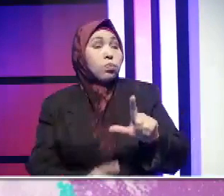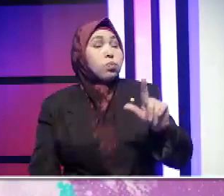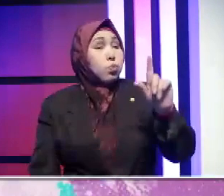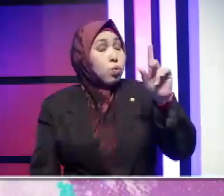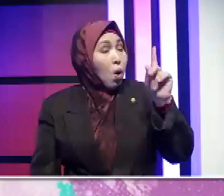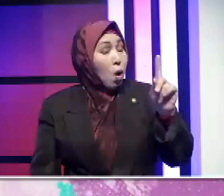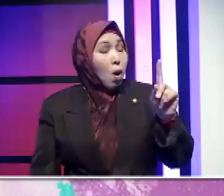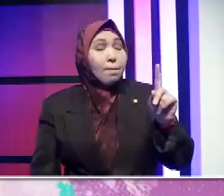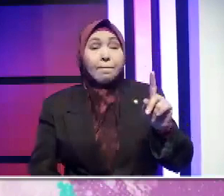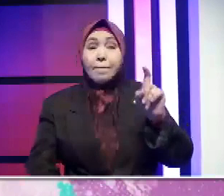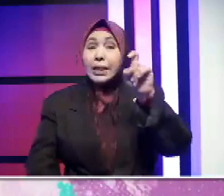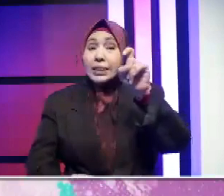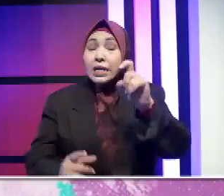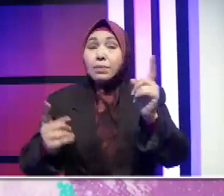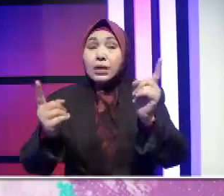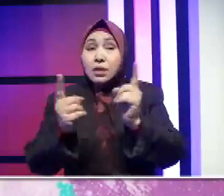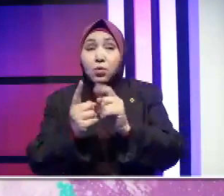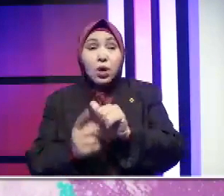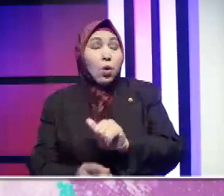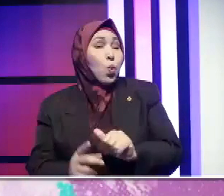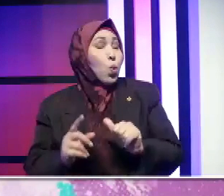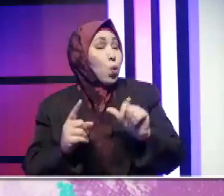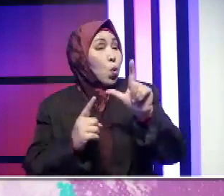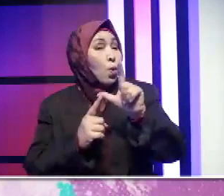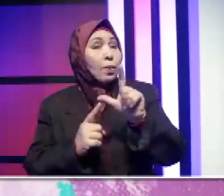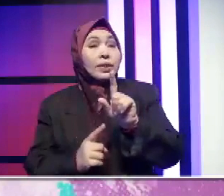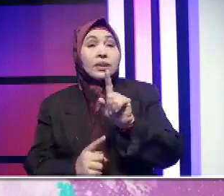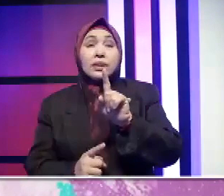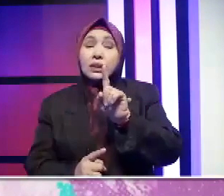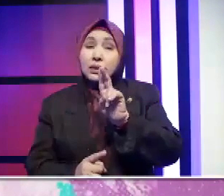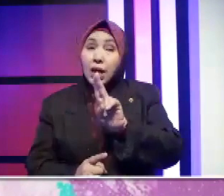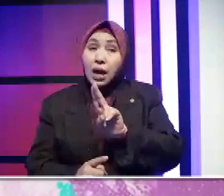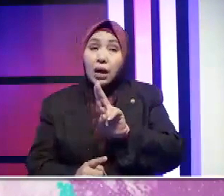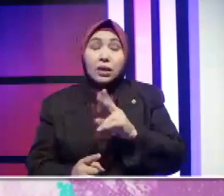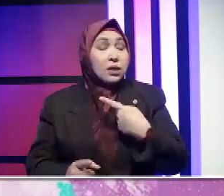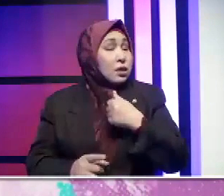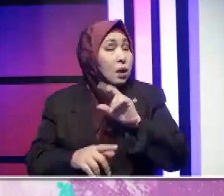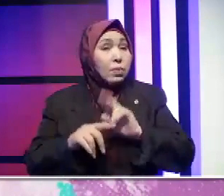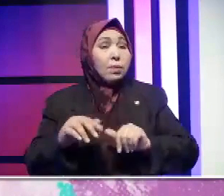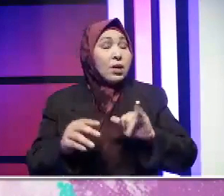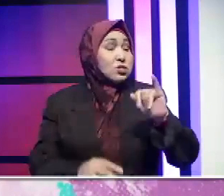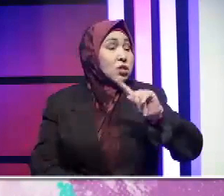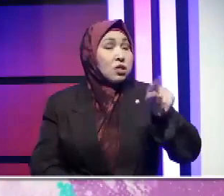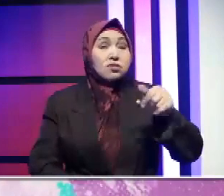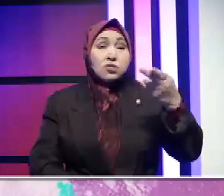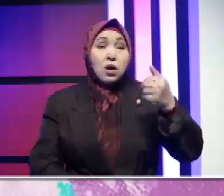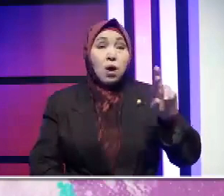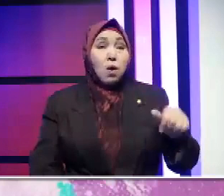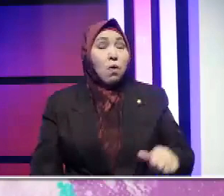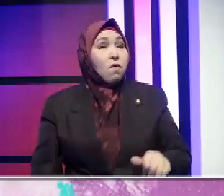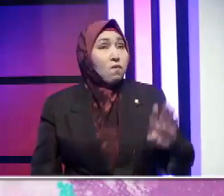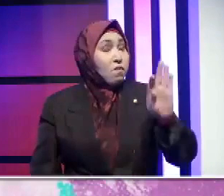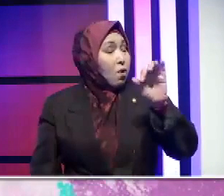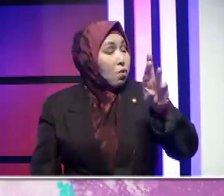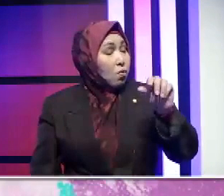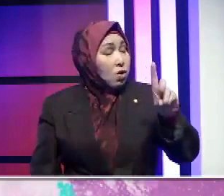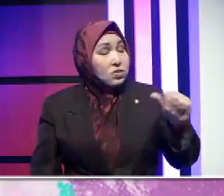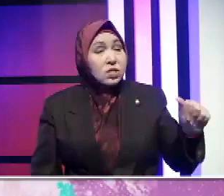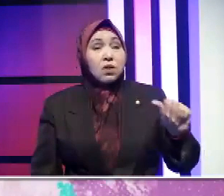dengan huruf ta Bagaimana cara kita nak baca dia kita tak boleh baca secara SH yang pertama sorrowful